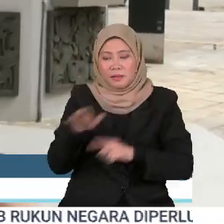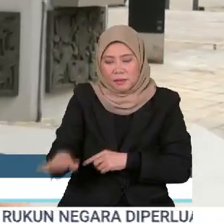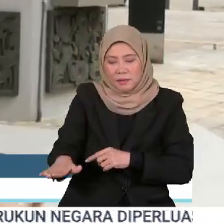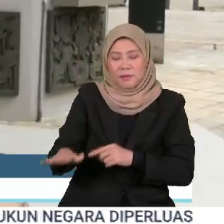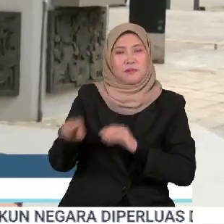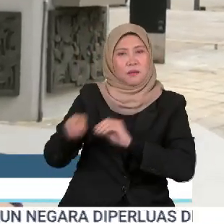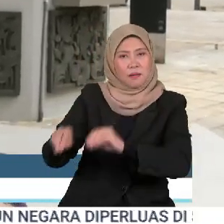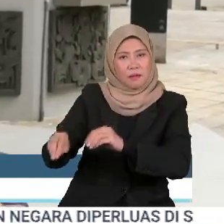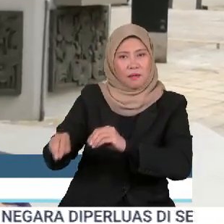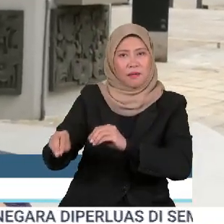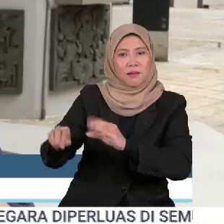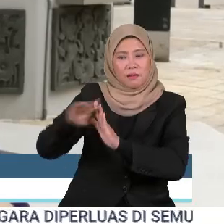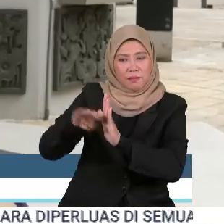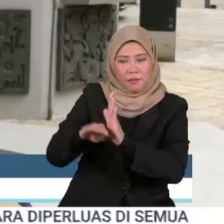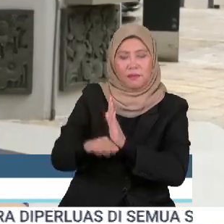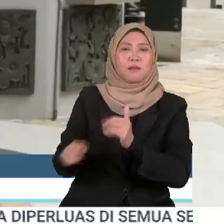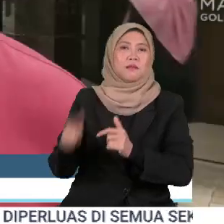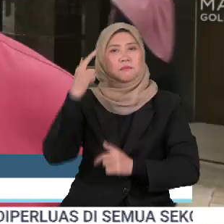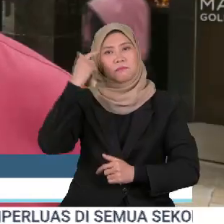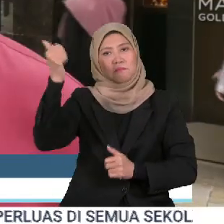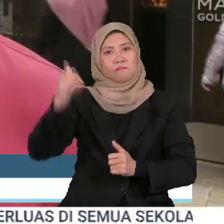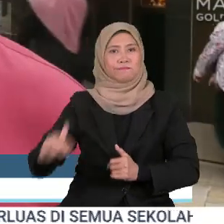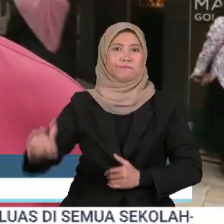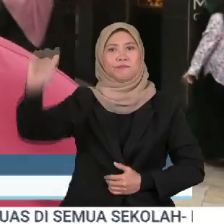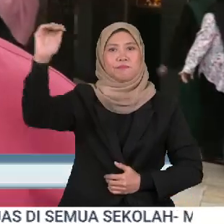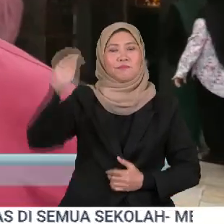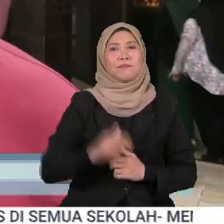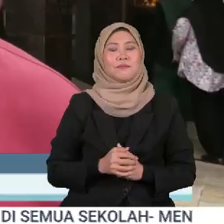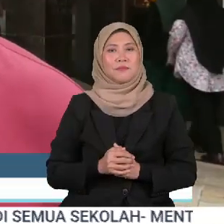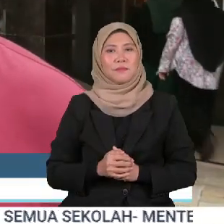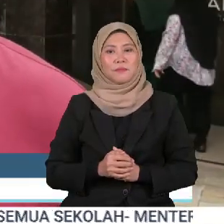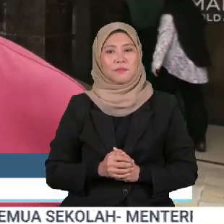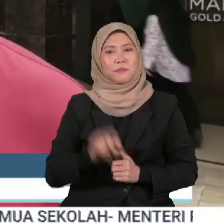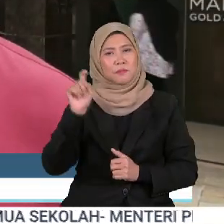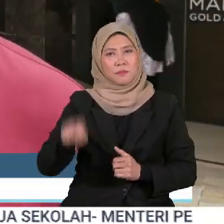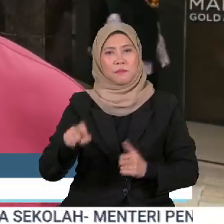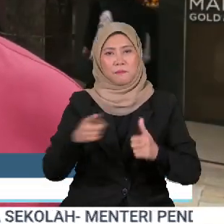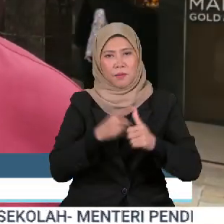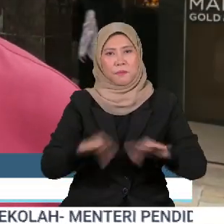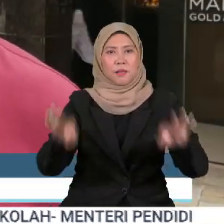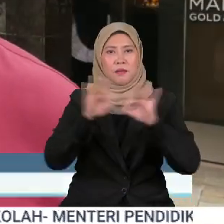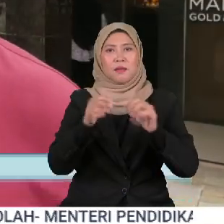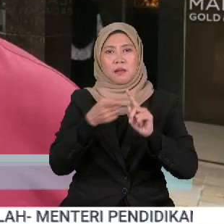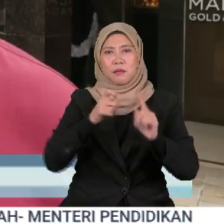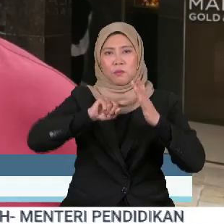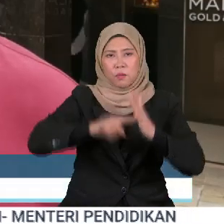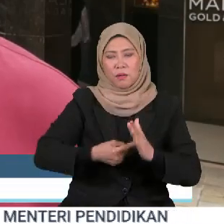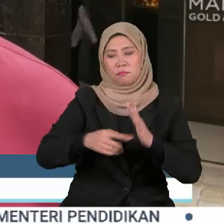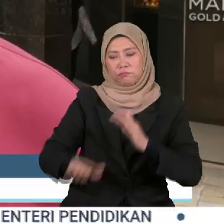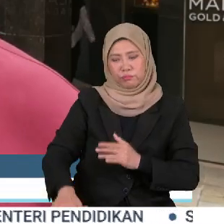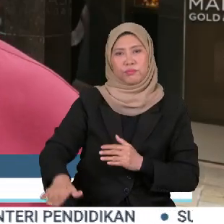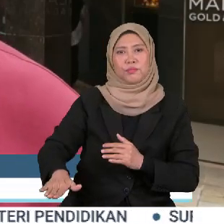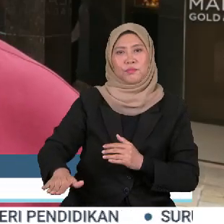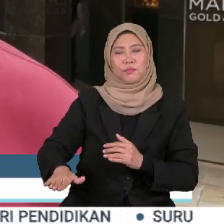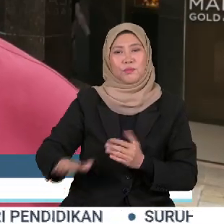dah didedahkan dengan perkara yang sebegini. Kita kena ambil daripada akar umbi lah. Maksud saya bukan setakat